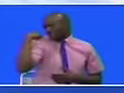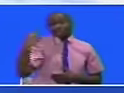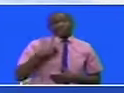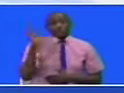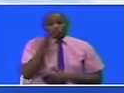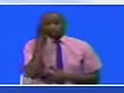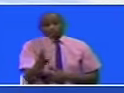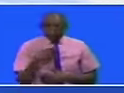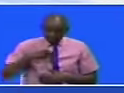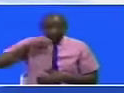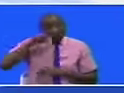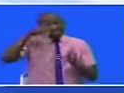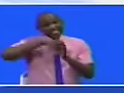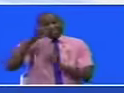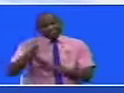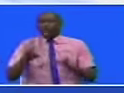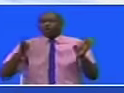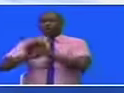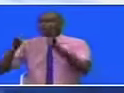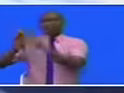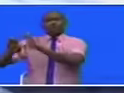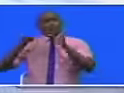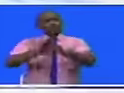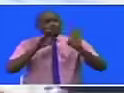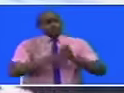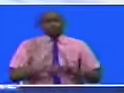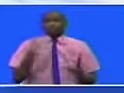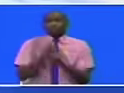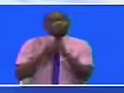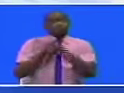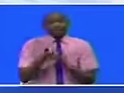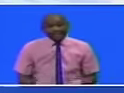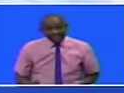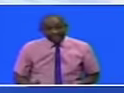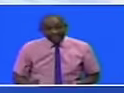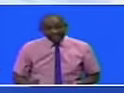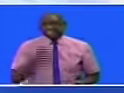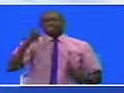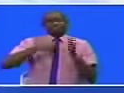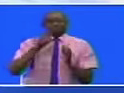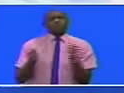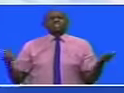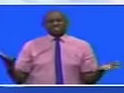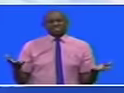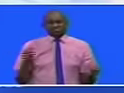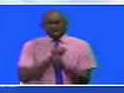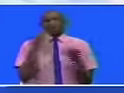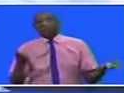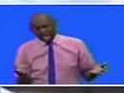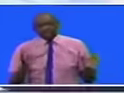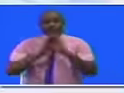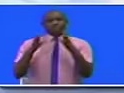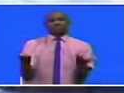Webuye, nikatembea huko Pan Paper, kumefungwa, hata uwezi kuingia. Sasa hiyo ni factory gani nafanya kazi na